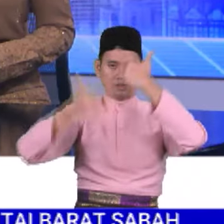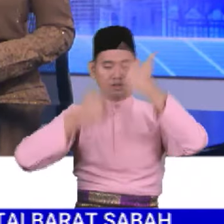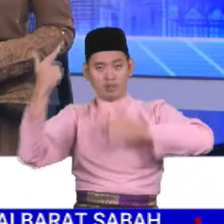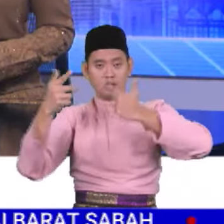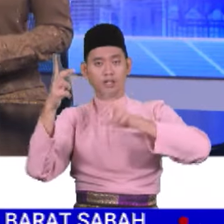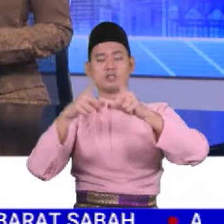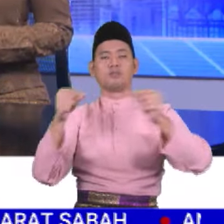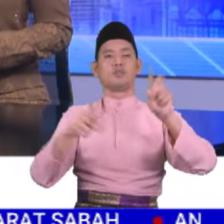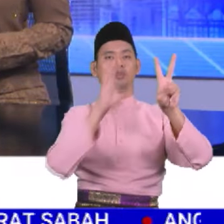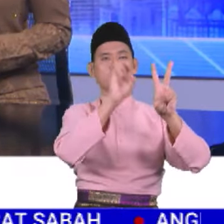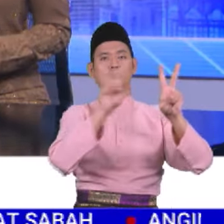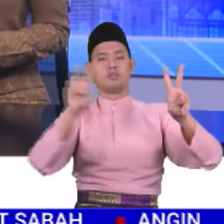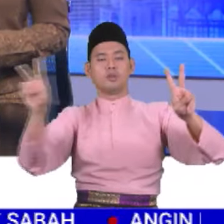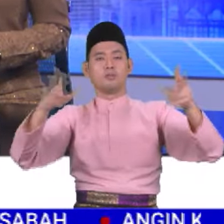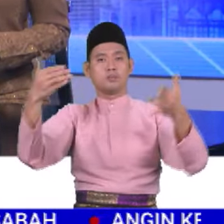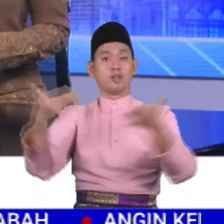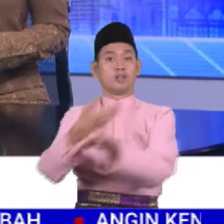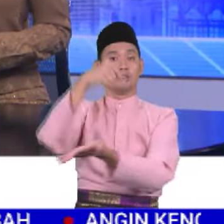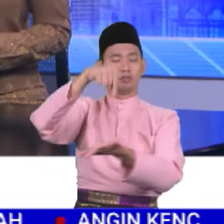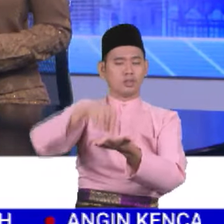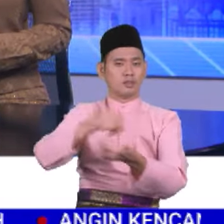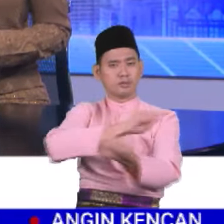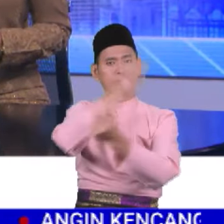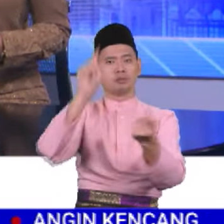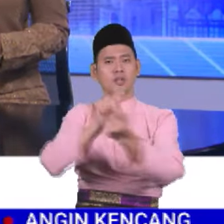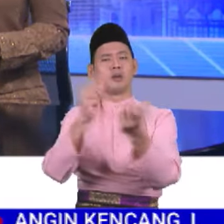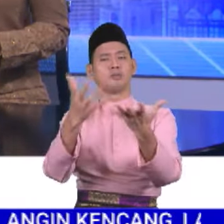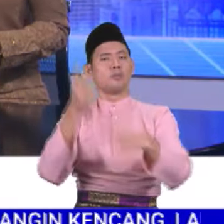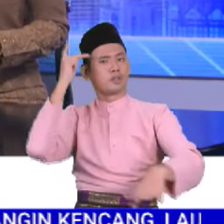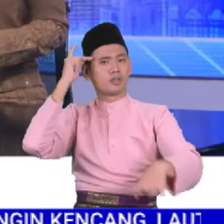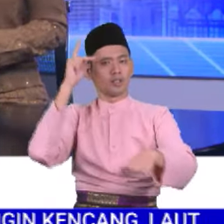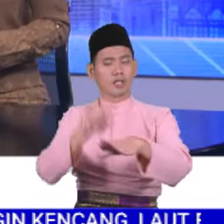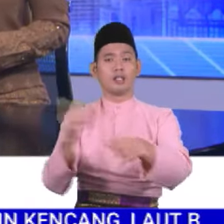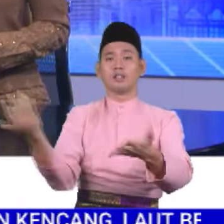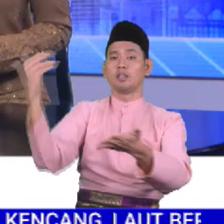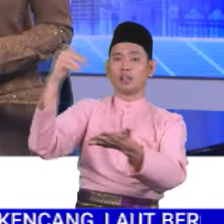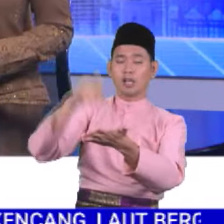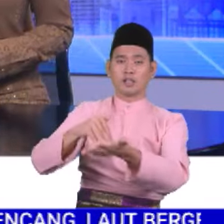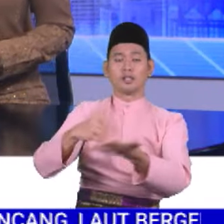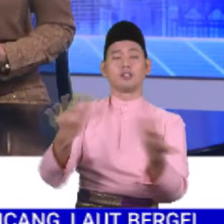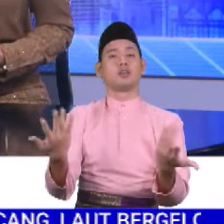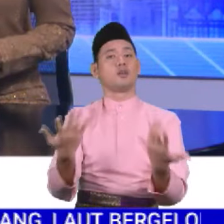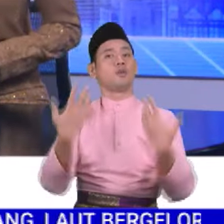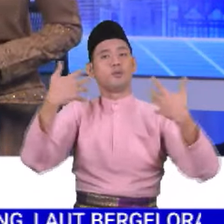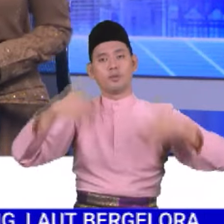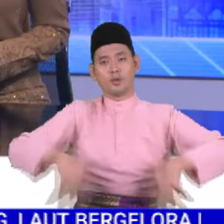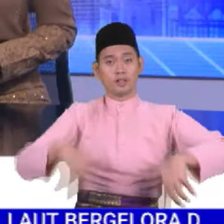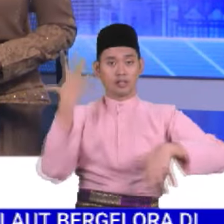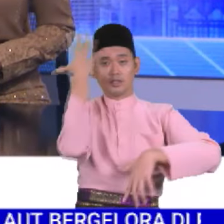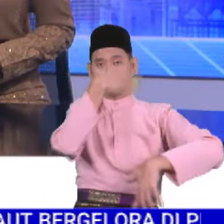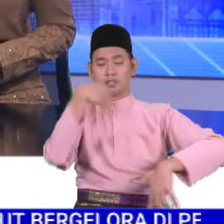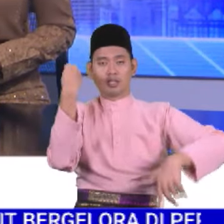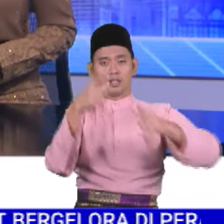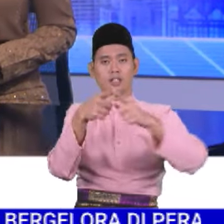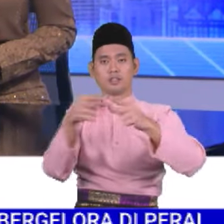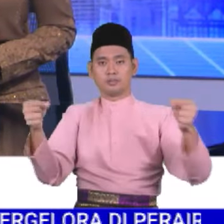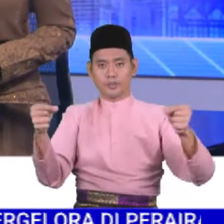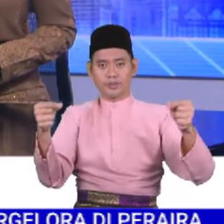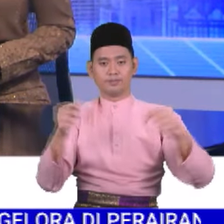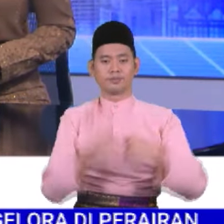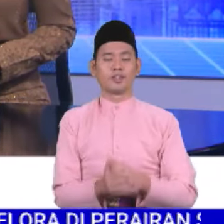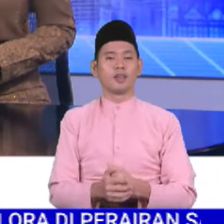JTF 2022 baru-baru ini bertepatan untuk mengenalkan semula keunikan dan tarikan negara matahari terbit